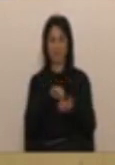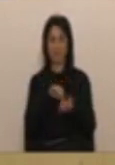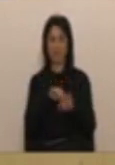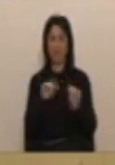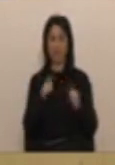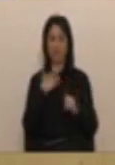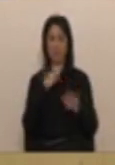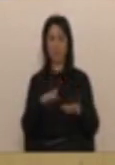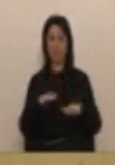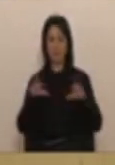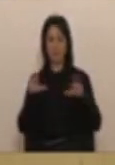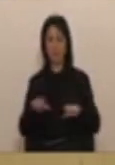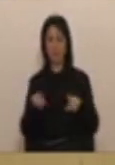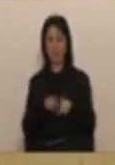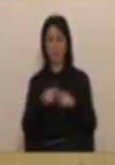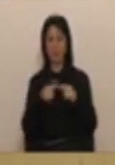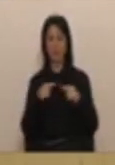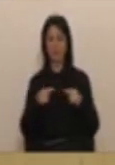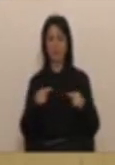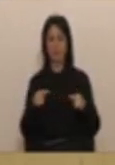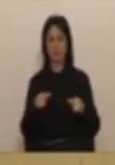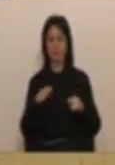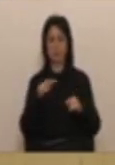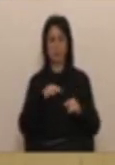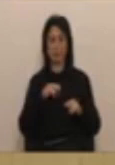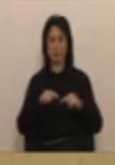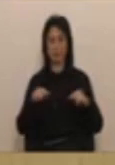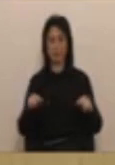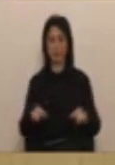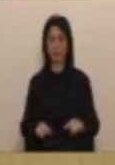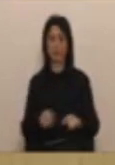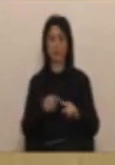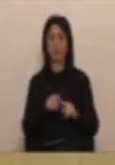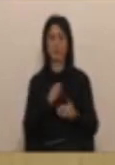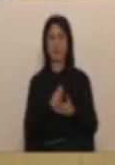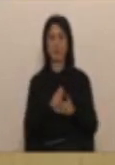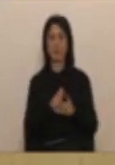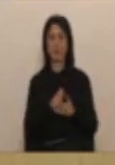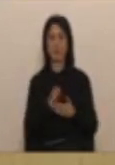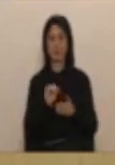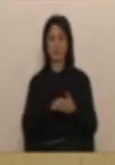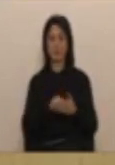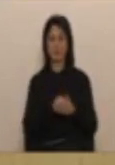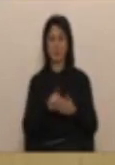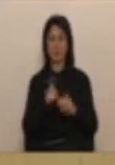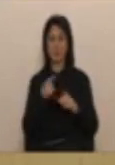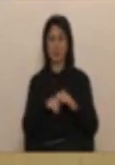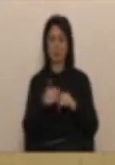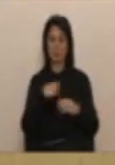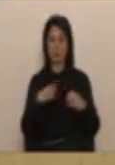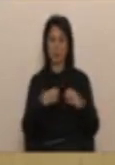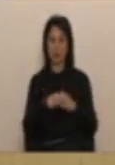როგორც საკრებულოს თავმჯდომარის, ასევე სხვადასხვა პოზიციებზე. Ეს გახლდათ მიზეზი, რის გამო ჩვენმა